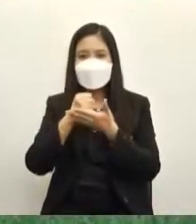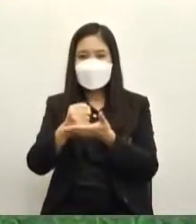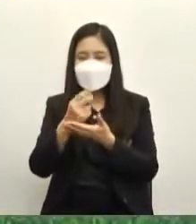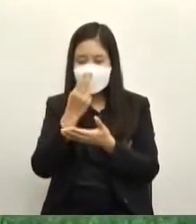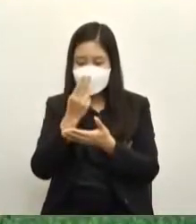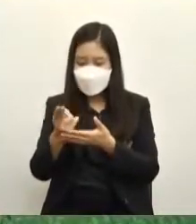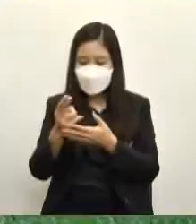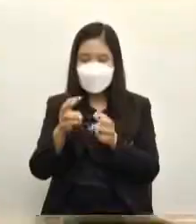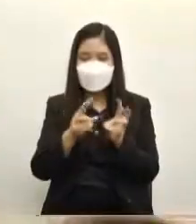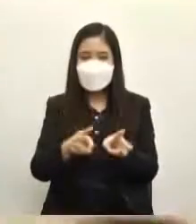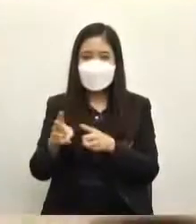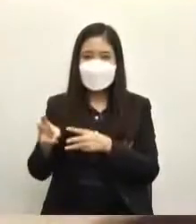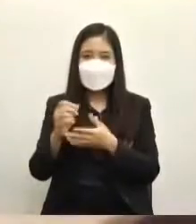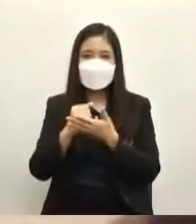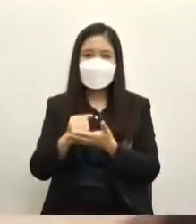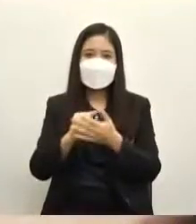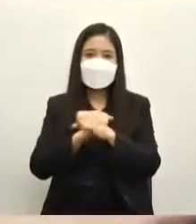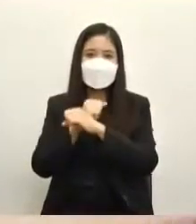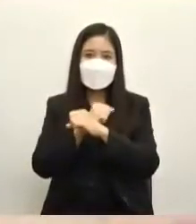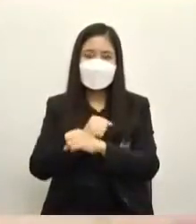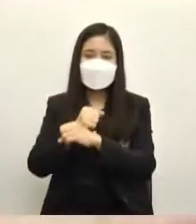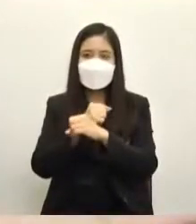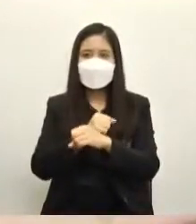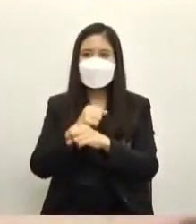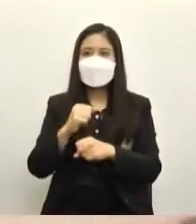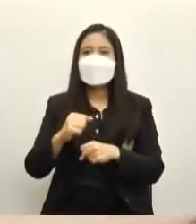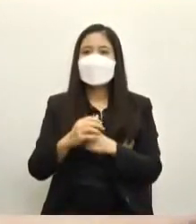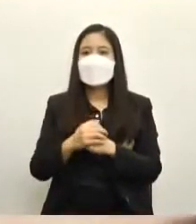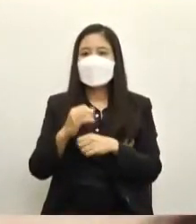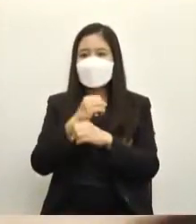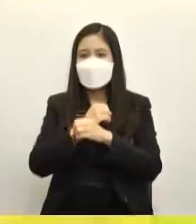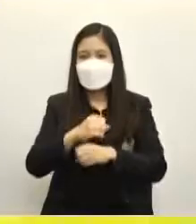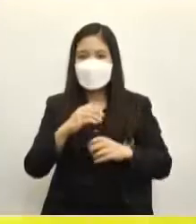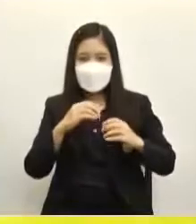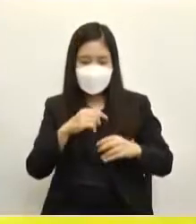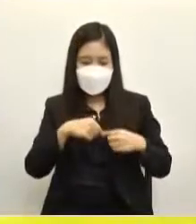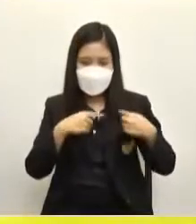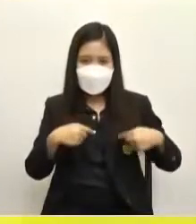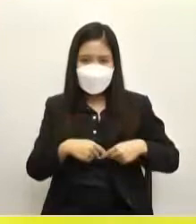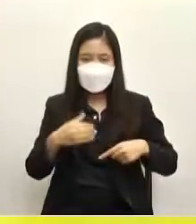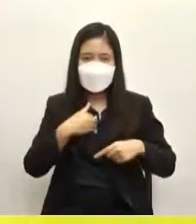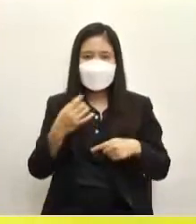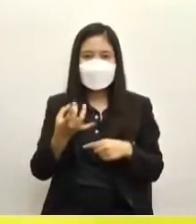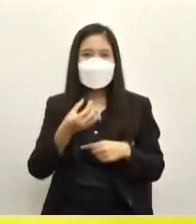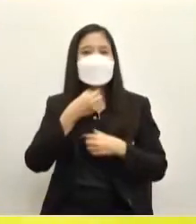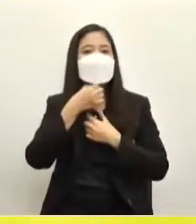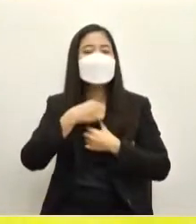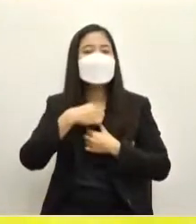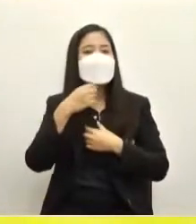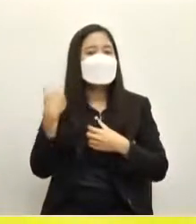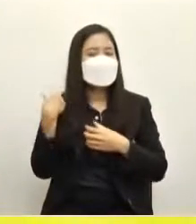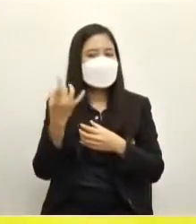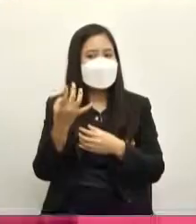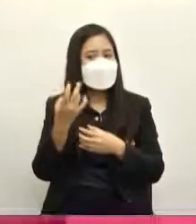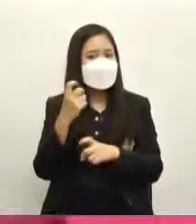จริงไหมนะครับเราก็จะทำการปลุกนะครับจะดูชีพจรแล้วก็ดูว่ามีอะไรติดอยู่ในท่อทางเดินหายใจหรือเปล่านะครับข้อ3เนี่ยก็